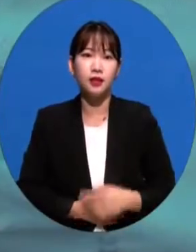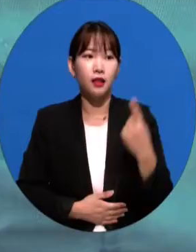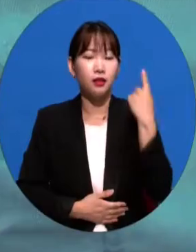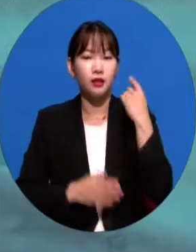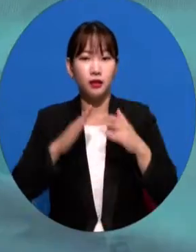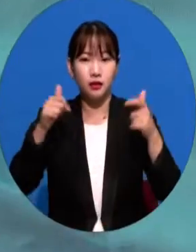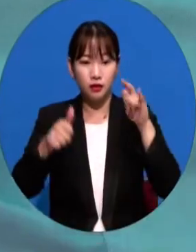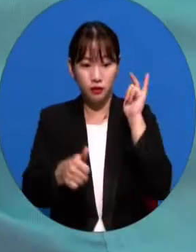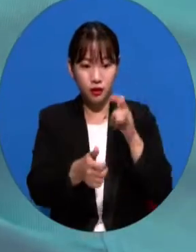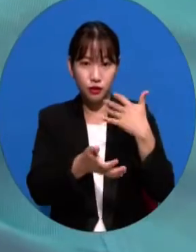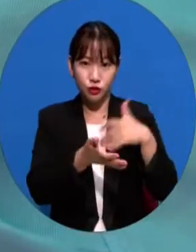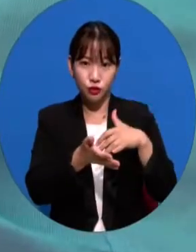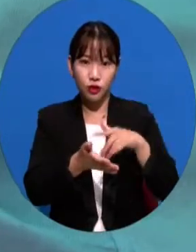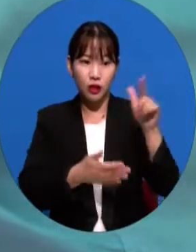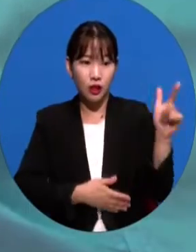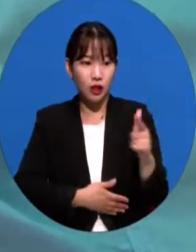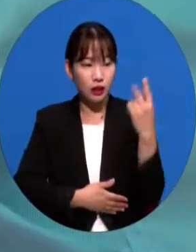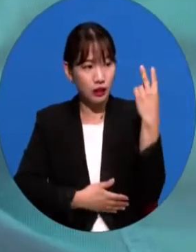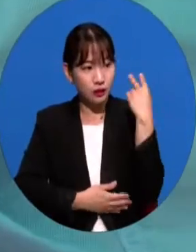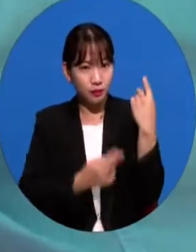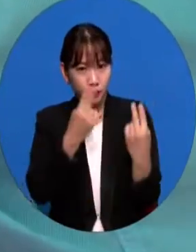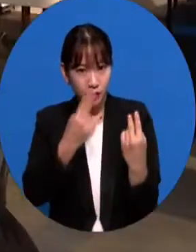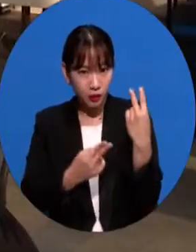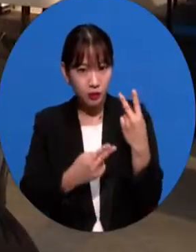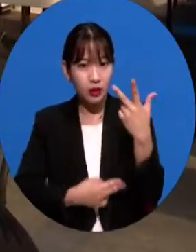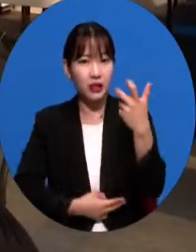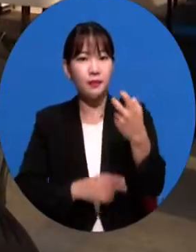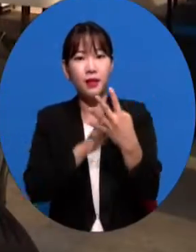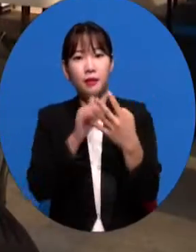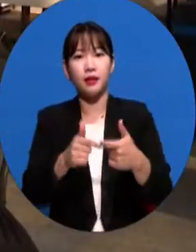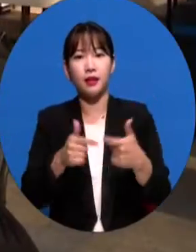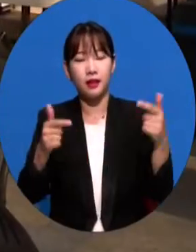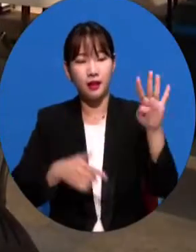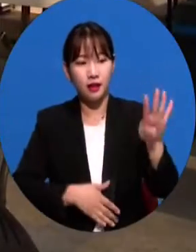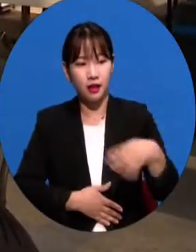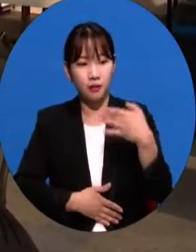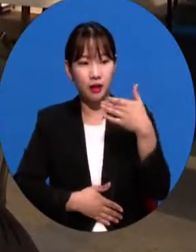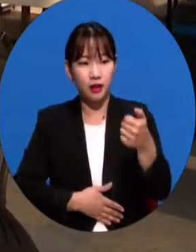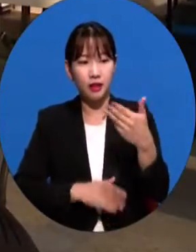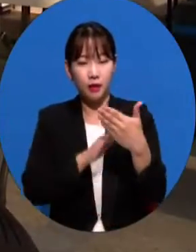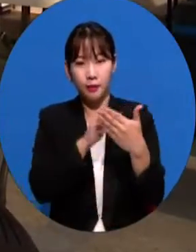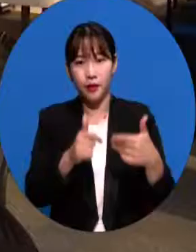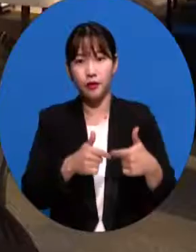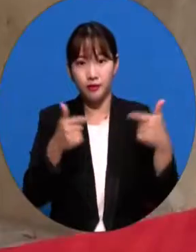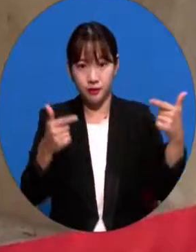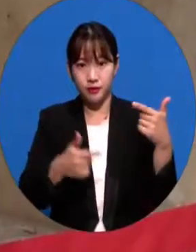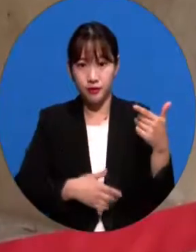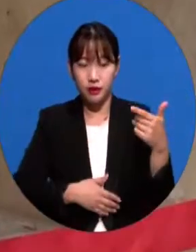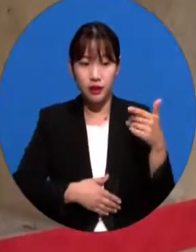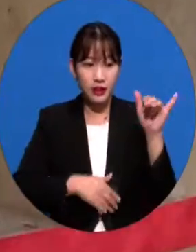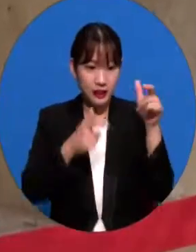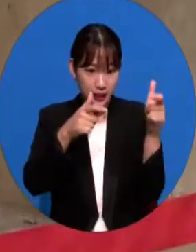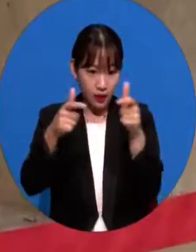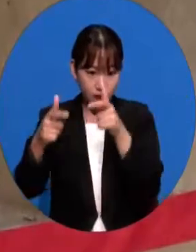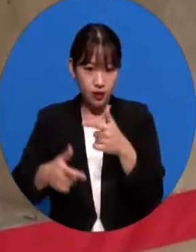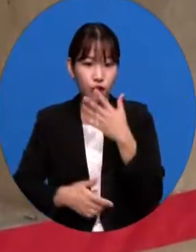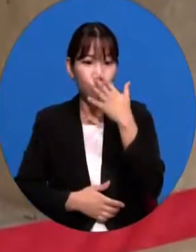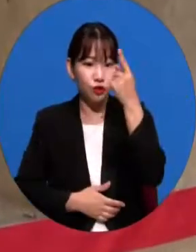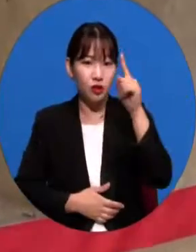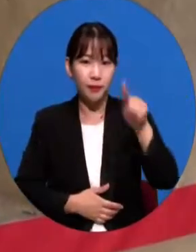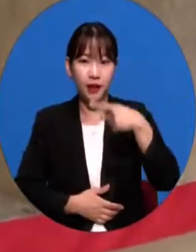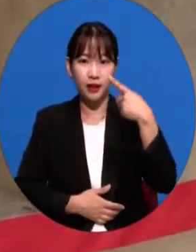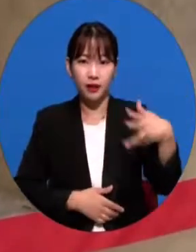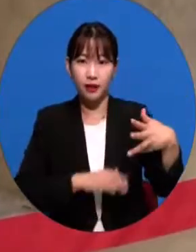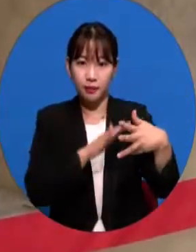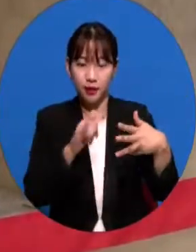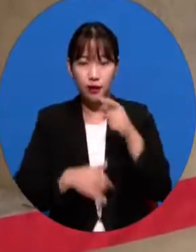어제 전남 적 확진 자수는 하루 전부 다 잃은 4명 드러난 400 59명 에 달했으며 지역 교회는 순천시가 100여